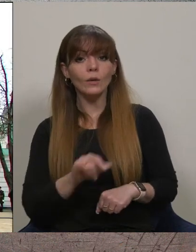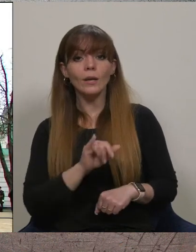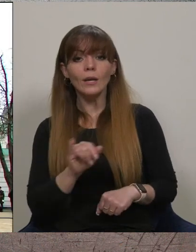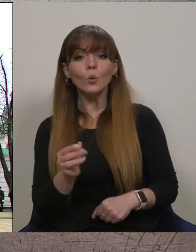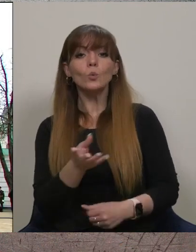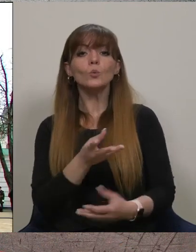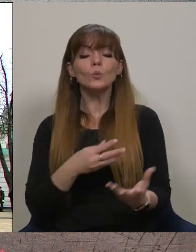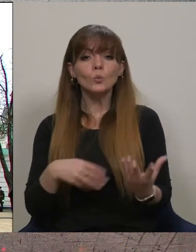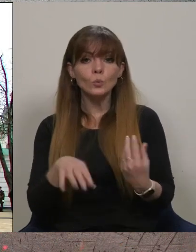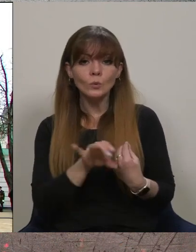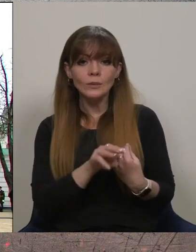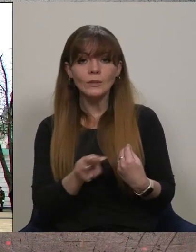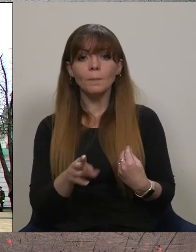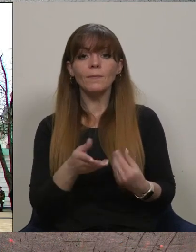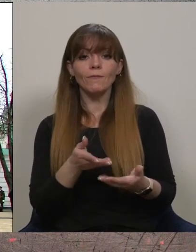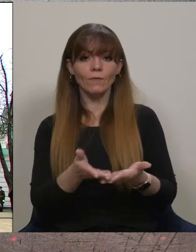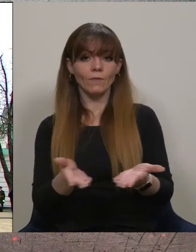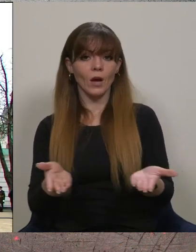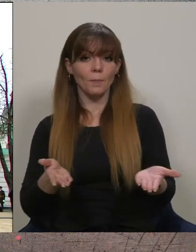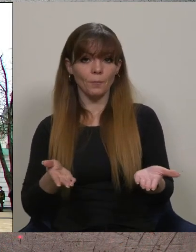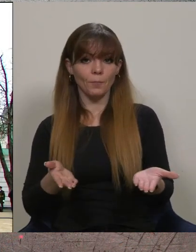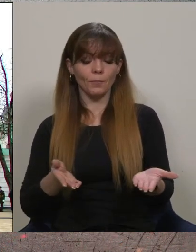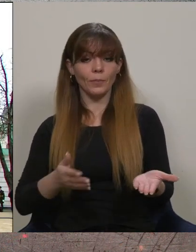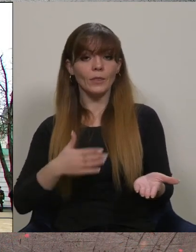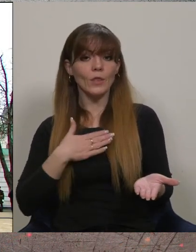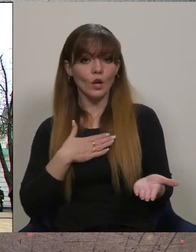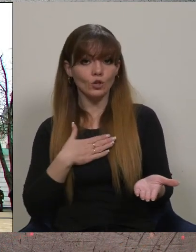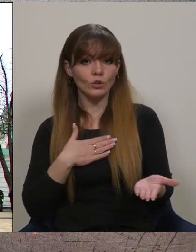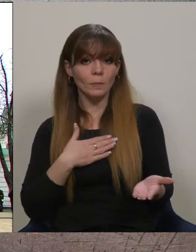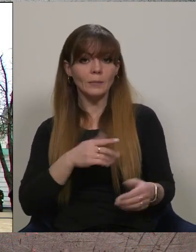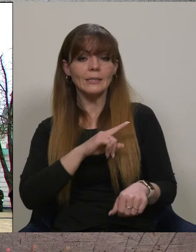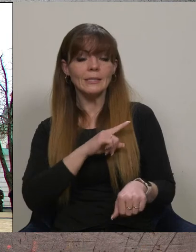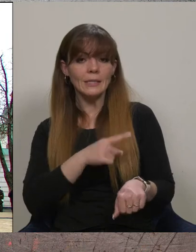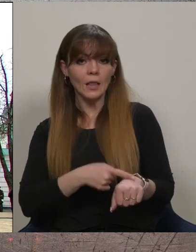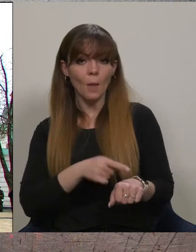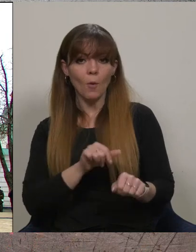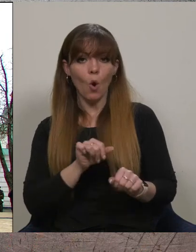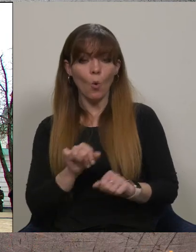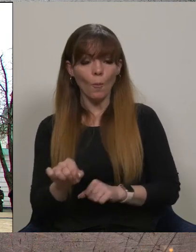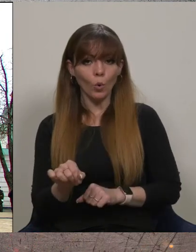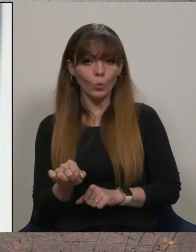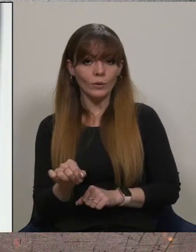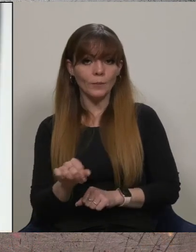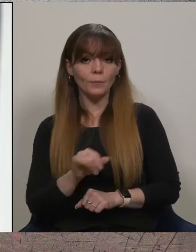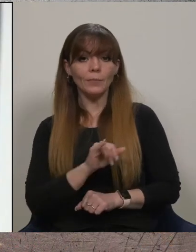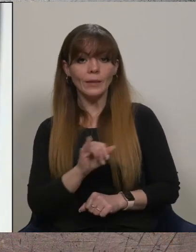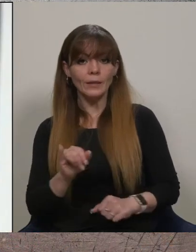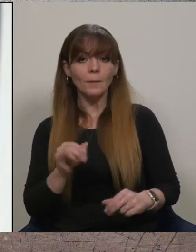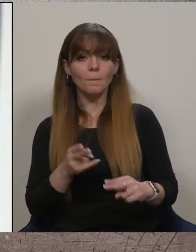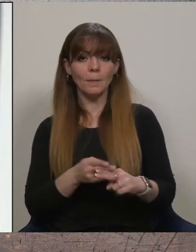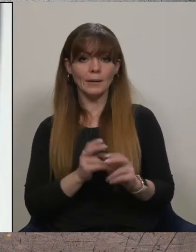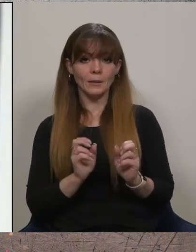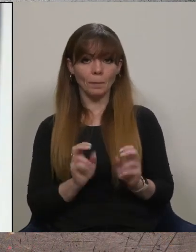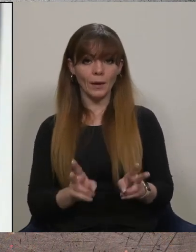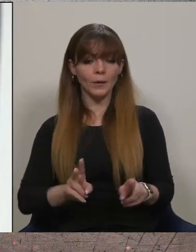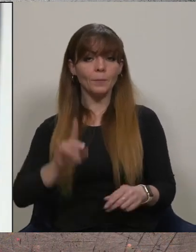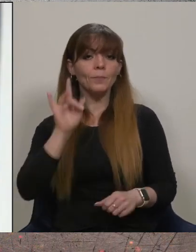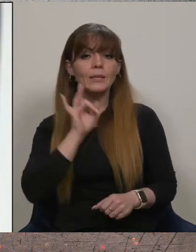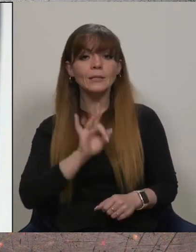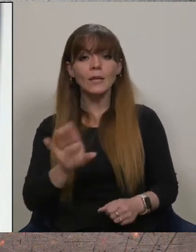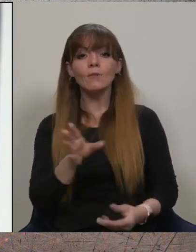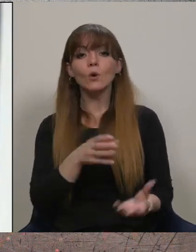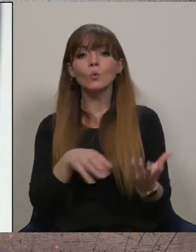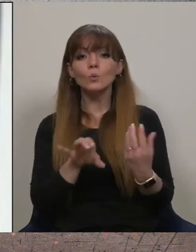усім вам, нашим силам оборони і безпеки. Слава